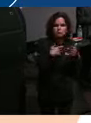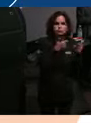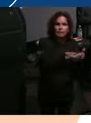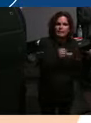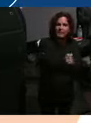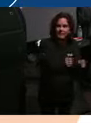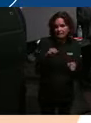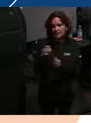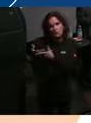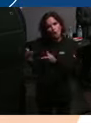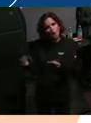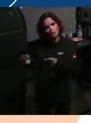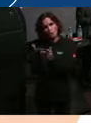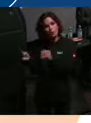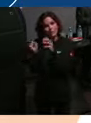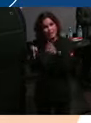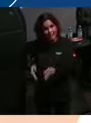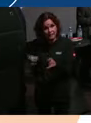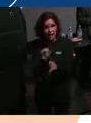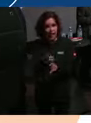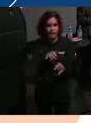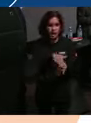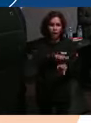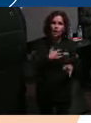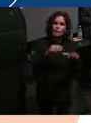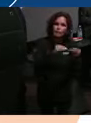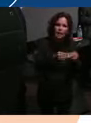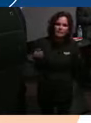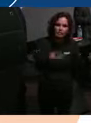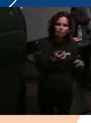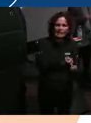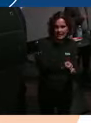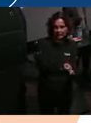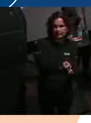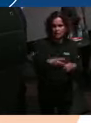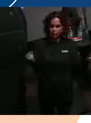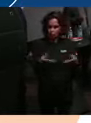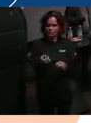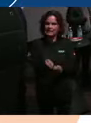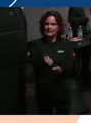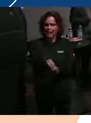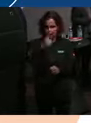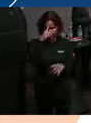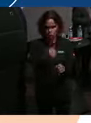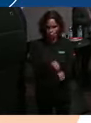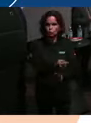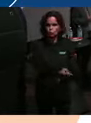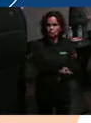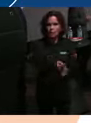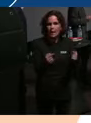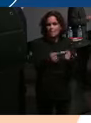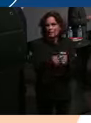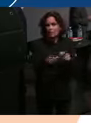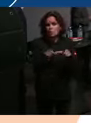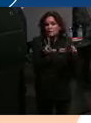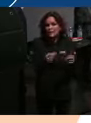regn, eller hvis nabolandene våre har problemer med sin forsyningssikkerhet. Så forsyningssikkerhet har kommet I fokus, men ikke for enhver pris. For vi